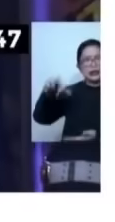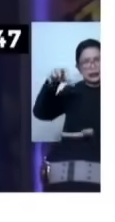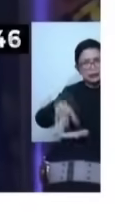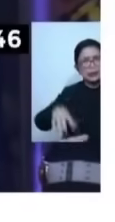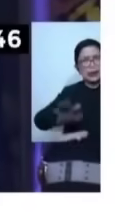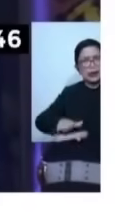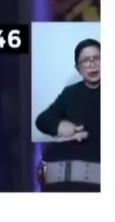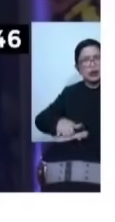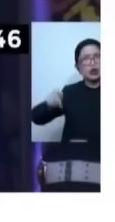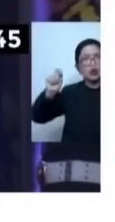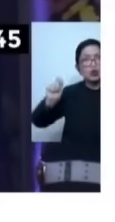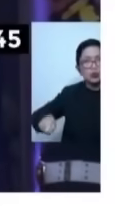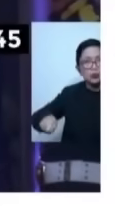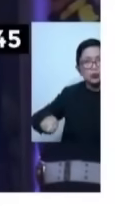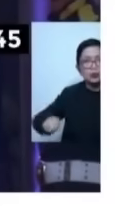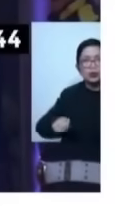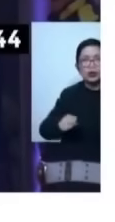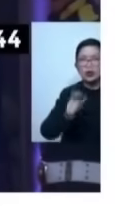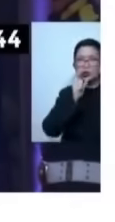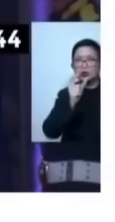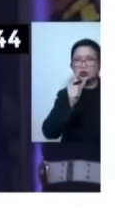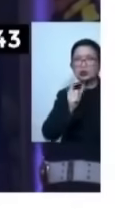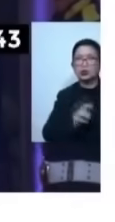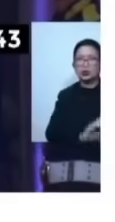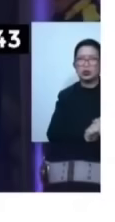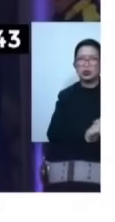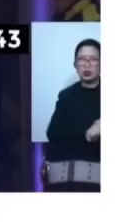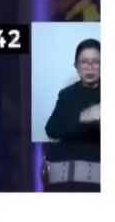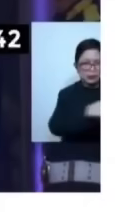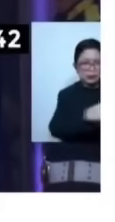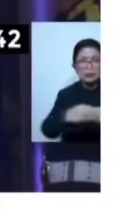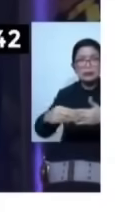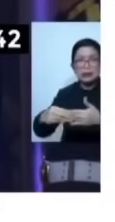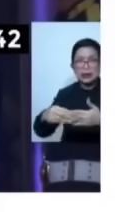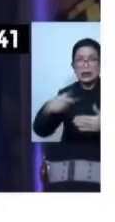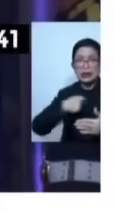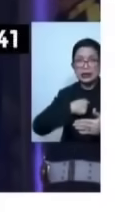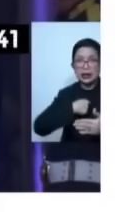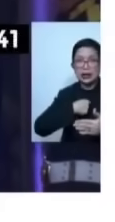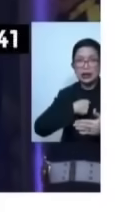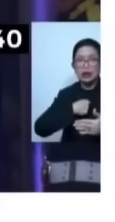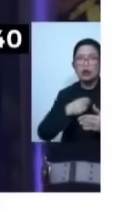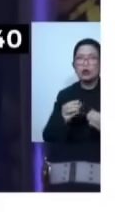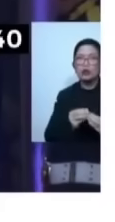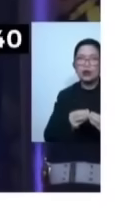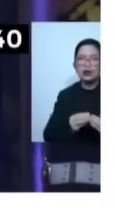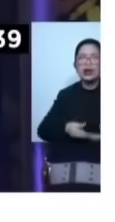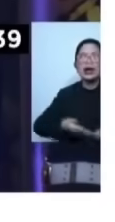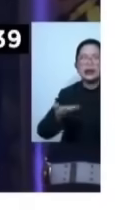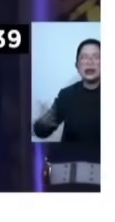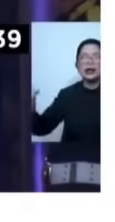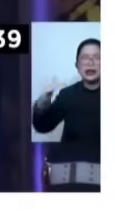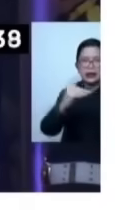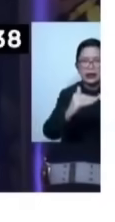Brawijaya 10 Jakarta Selatan di mana tadi ratusan relawan simpatisan yang mendukung Anis secara